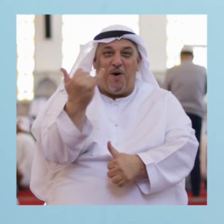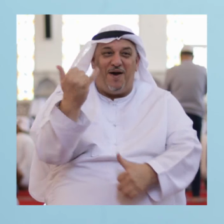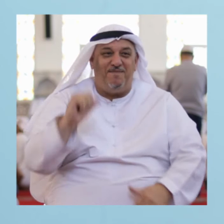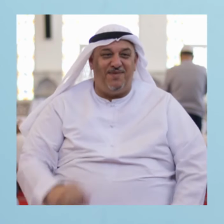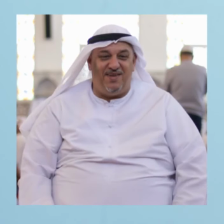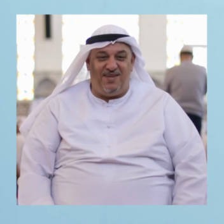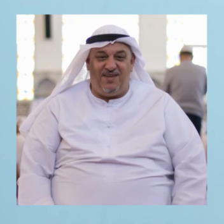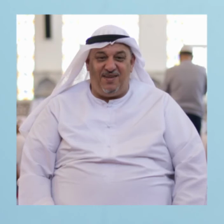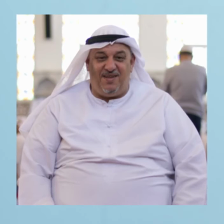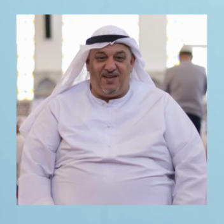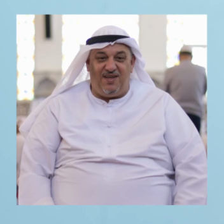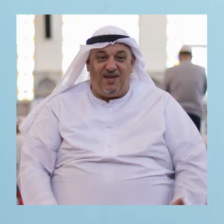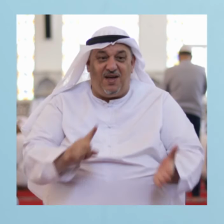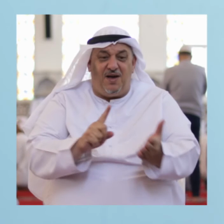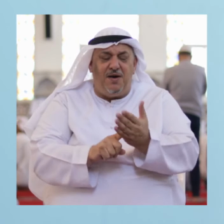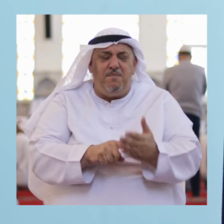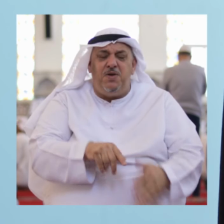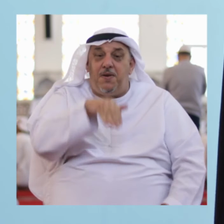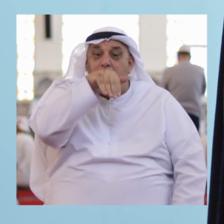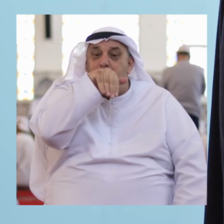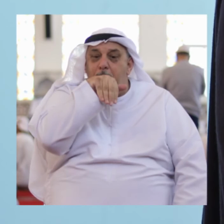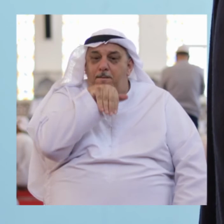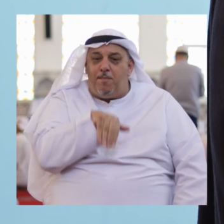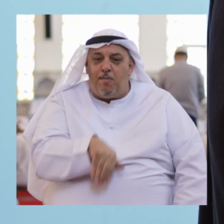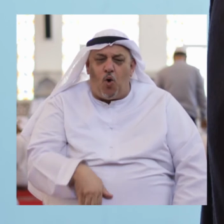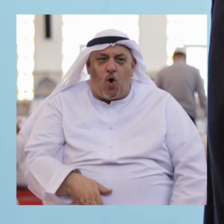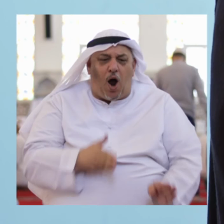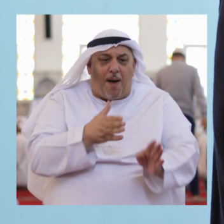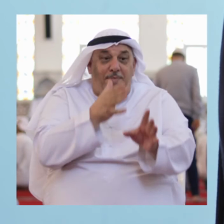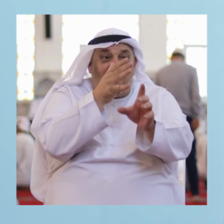ولقد كان صلى الله عليه وسلم